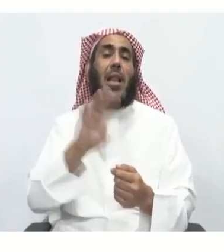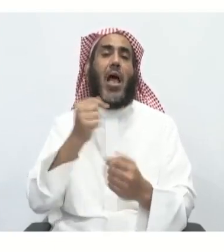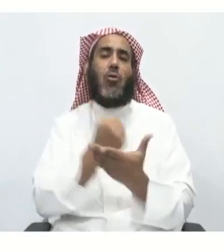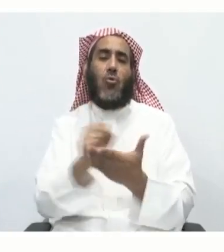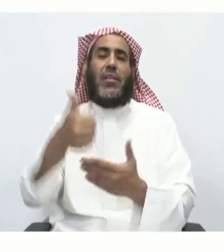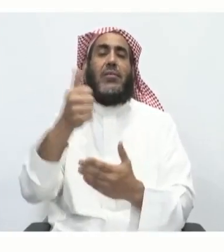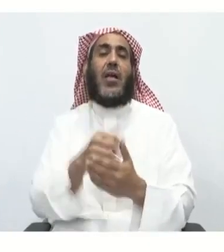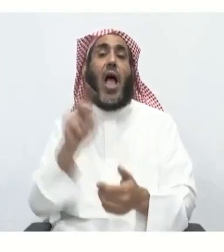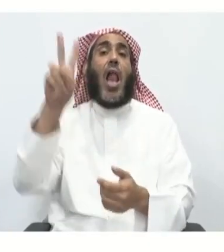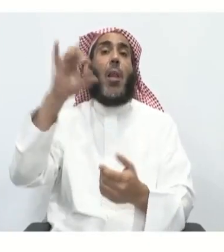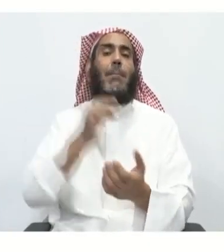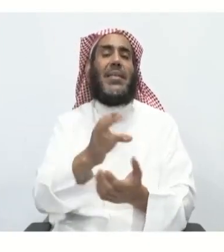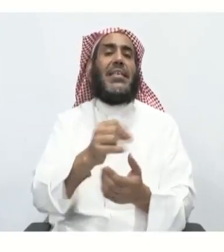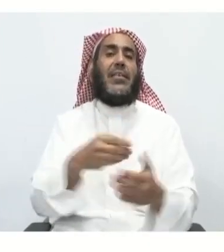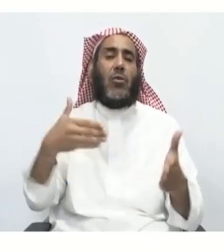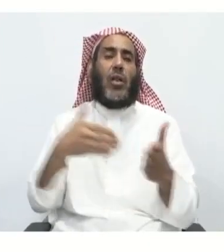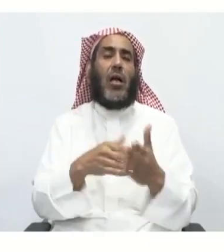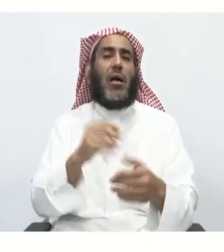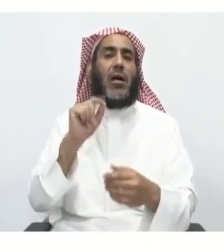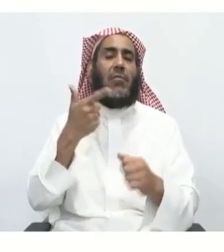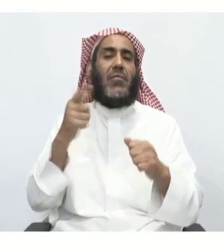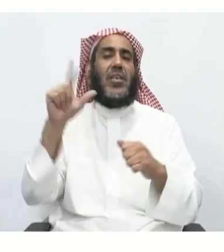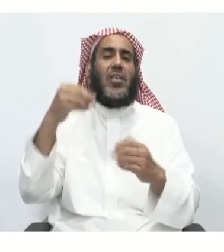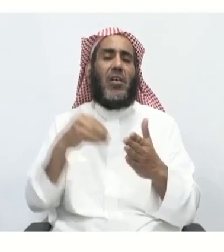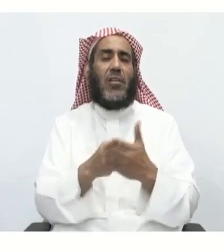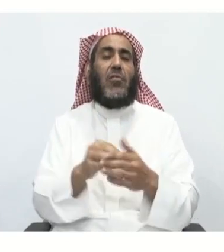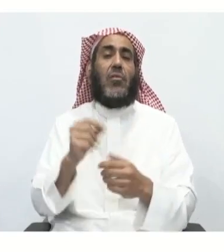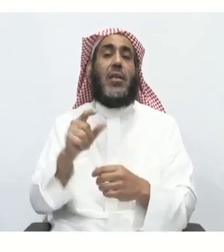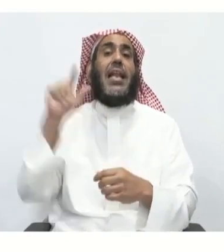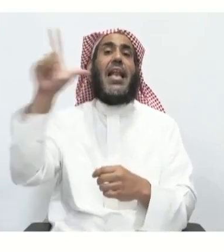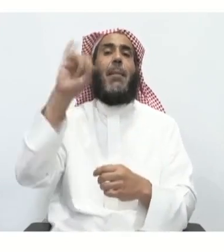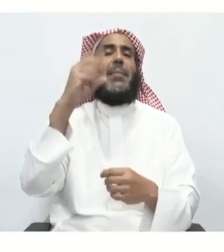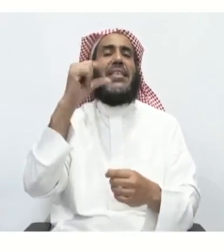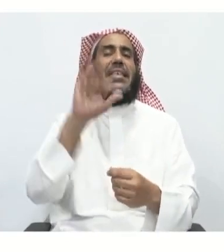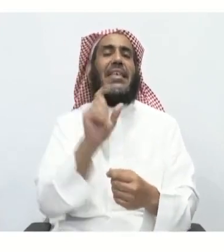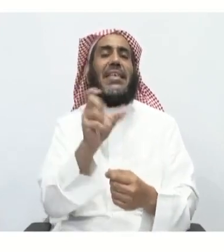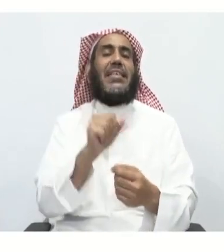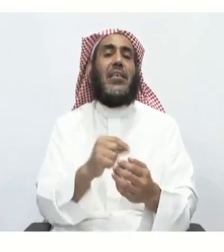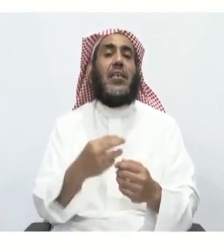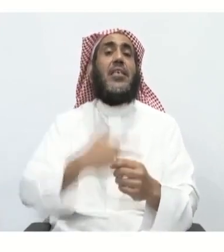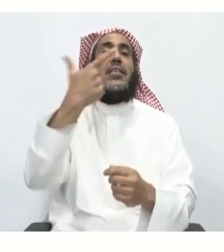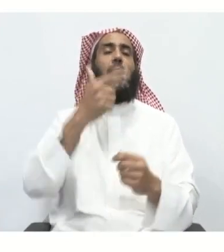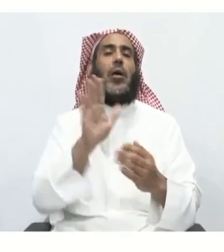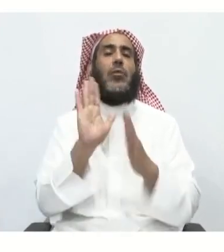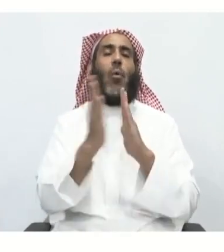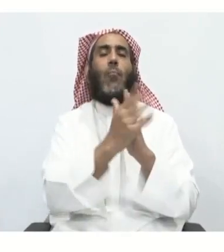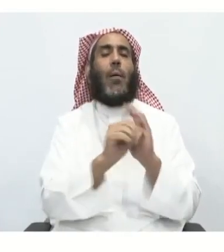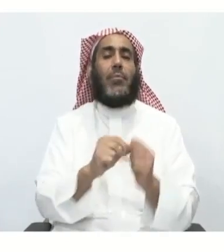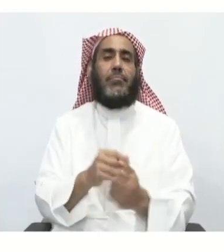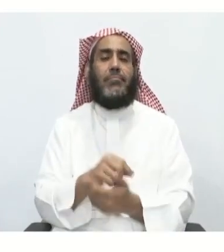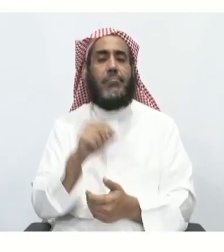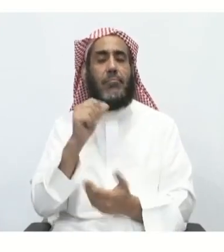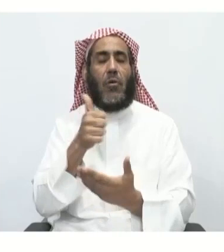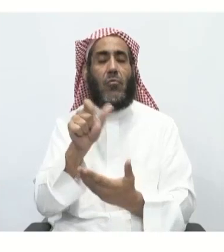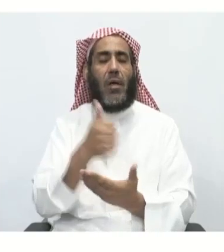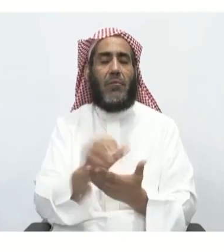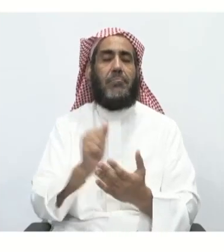الوصل المدينه هنا تدخل عليه حرف الجر فتحذف ايضا همزه الوسط تقول للمدينه سبعه ابواب